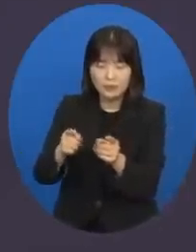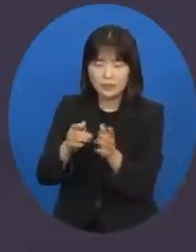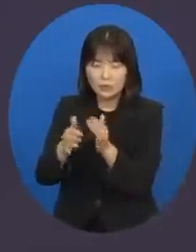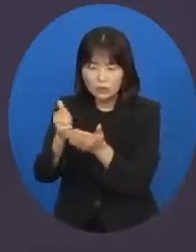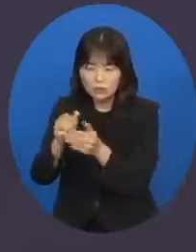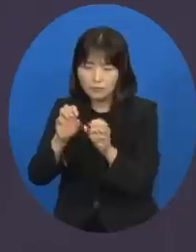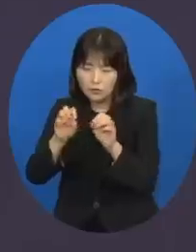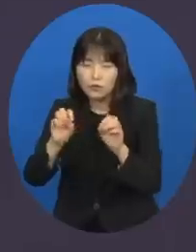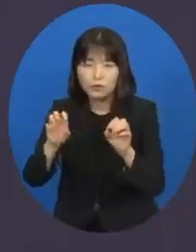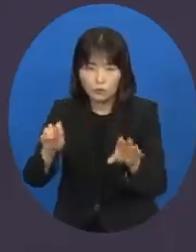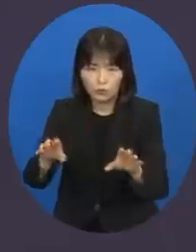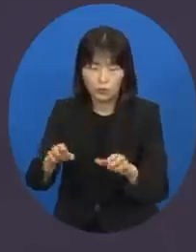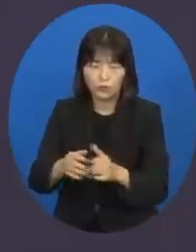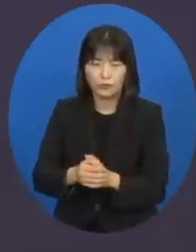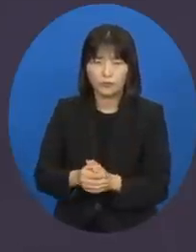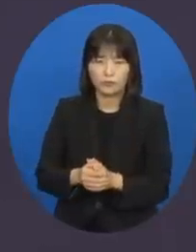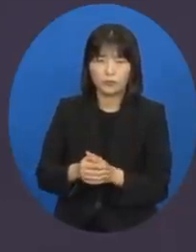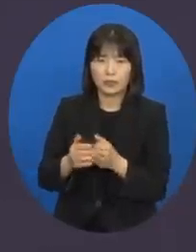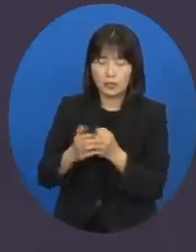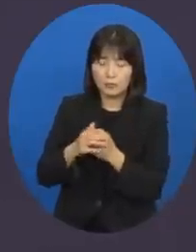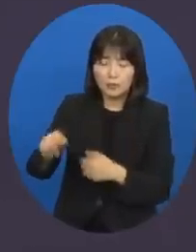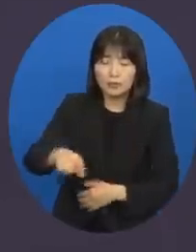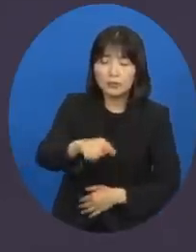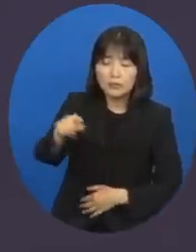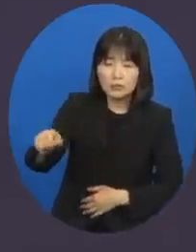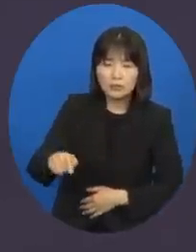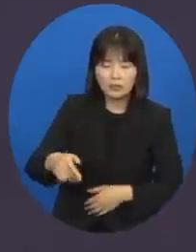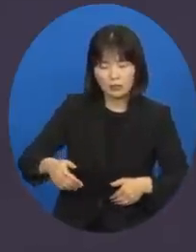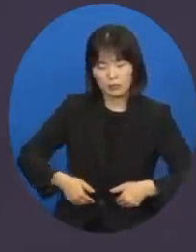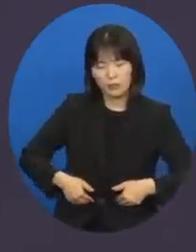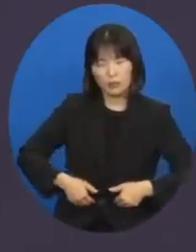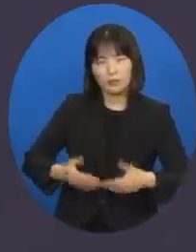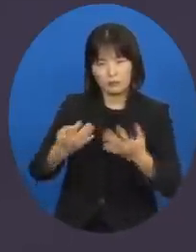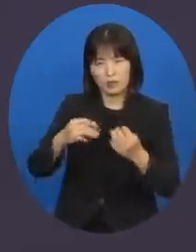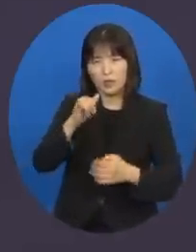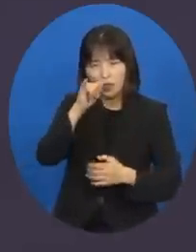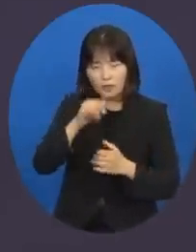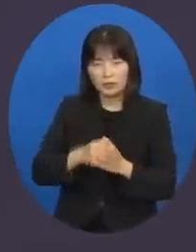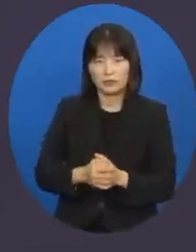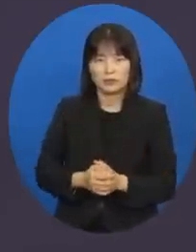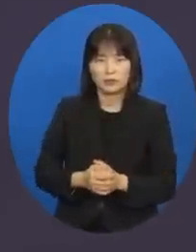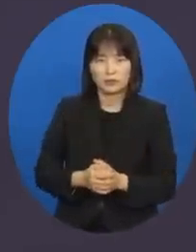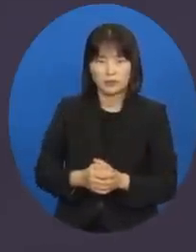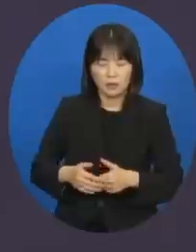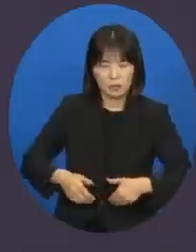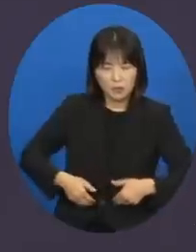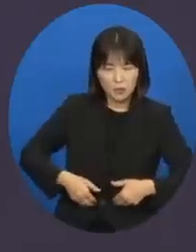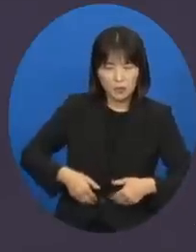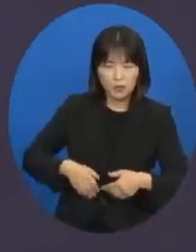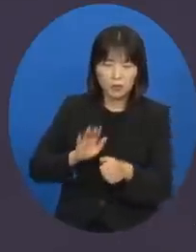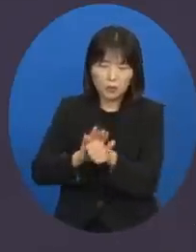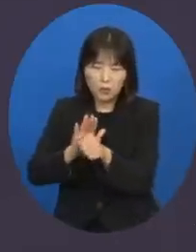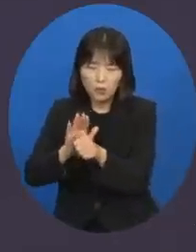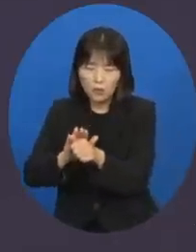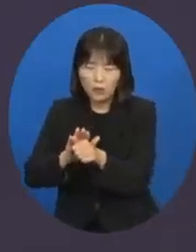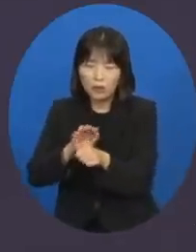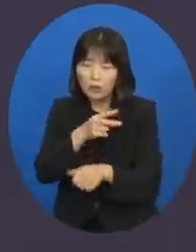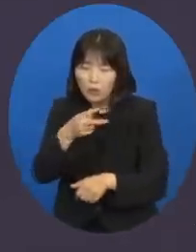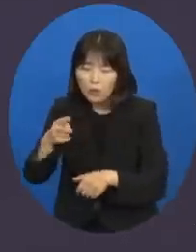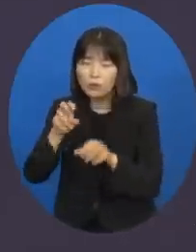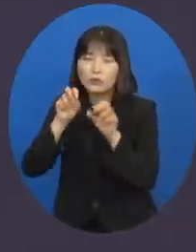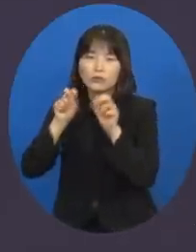것이죠. 근데 그러다 보니까 그분들이 필요한 것들이 참 많았어요. 그들의 필요를 채우는 것이 선교였습니다. 그런데